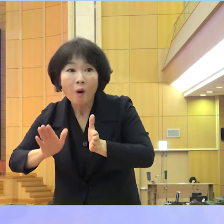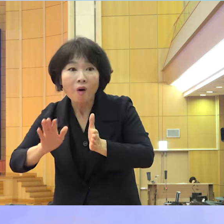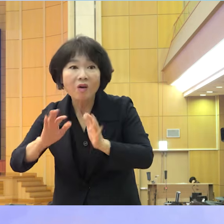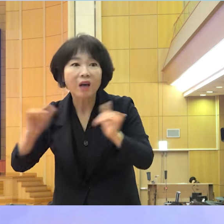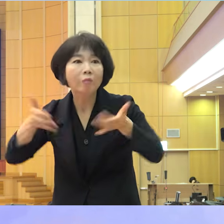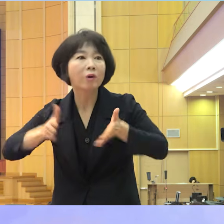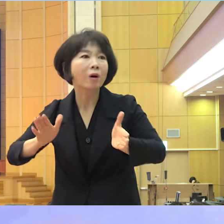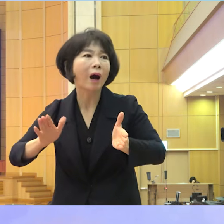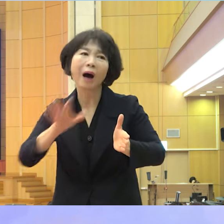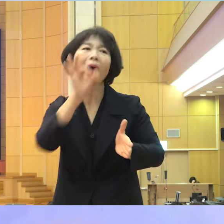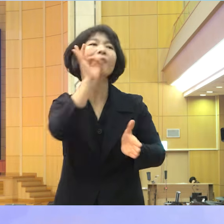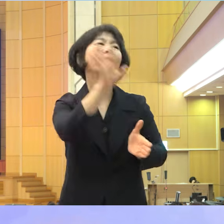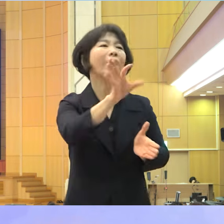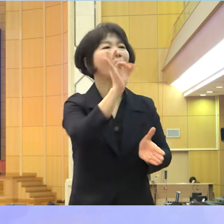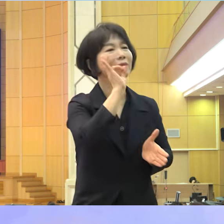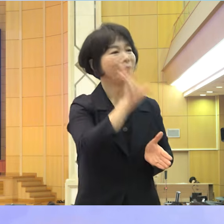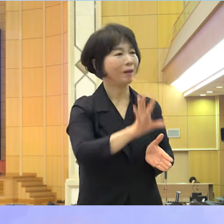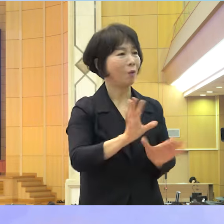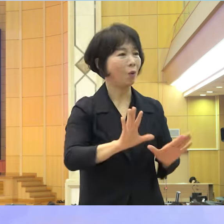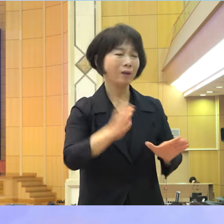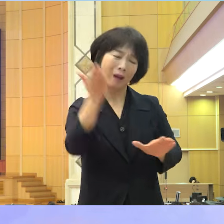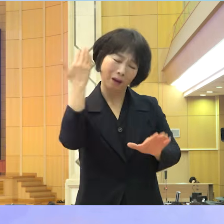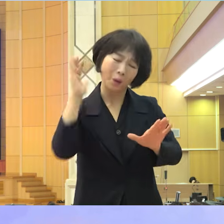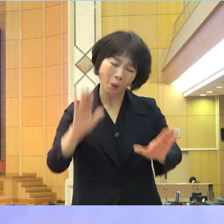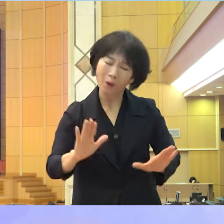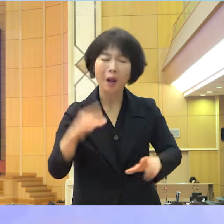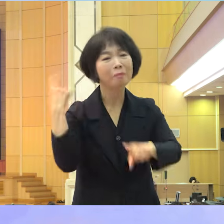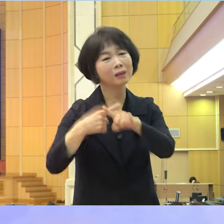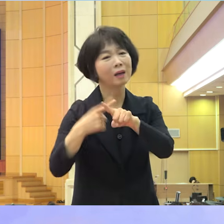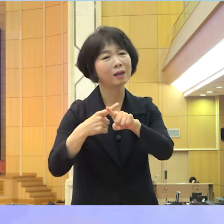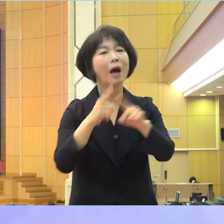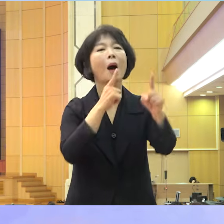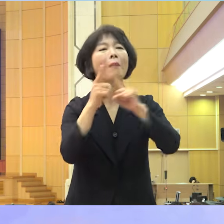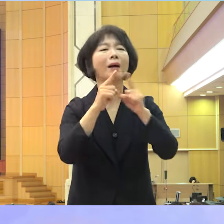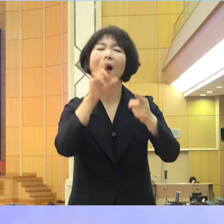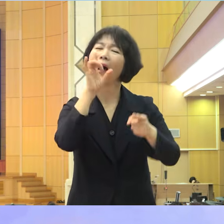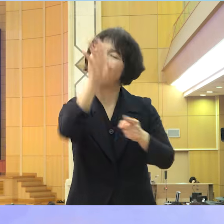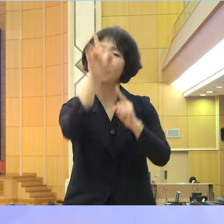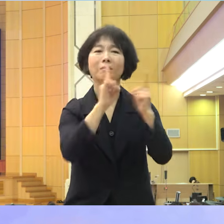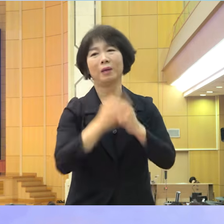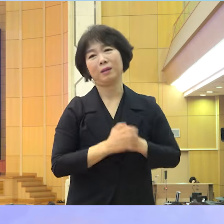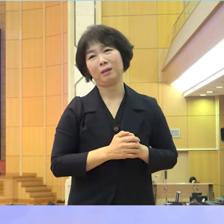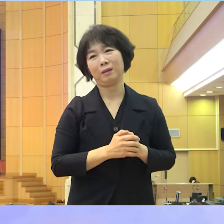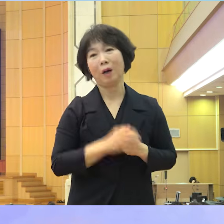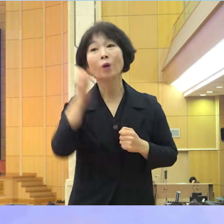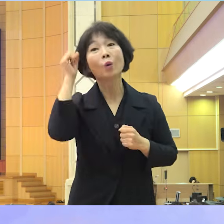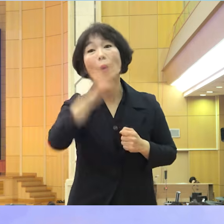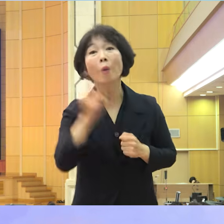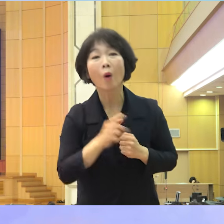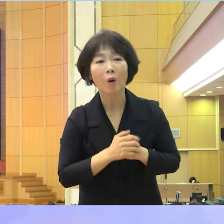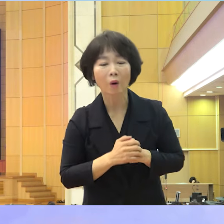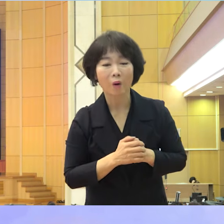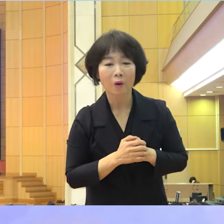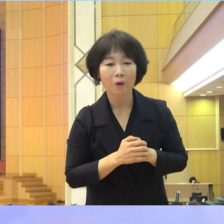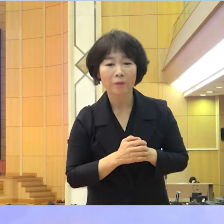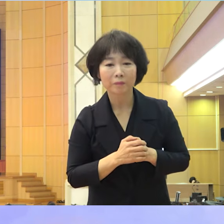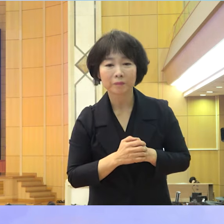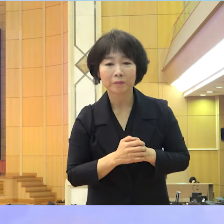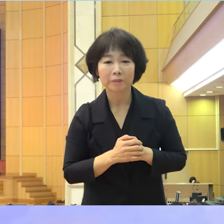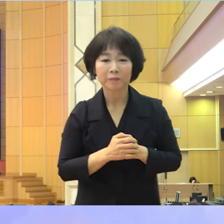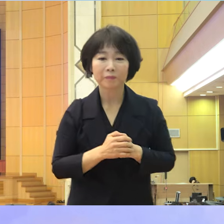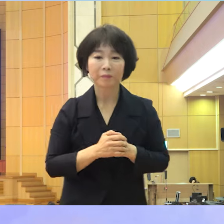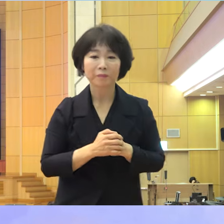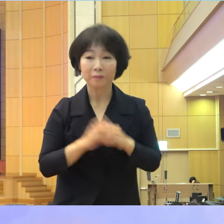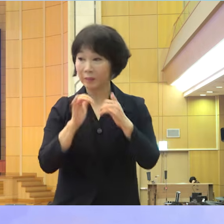죽고 맙니까? 그건 근거도 없는 얘기고 말도 안 되는 소리고요. 또 조금 전에 말했듯이